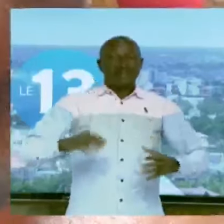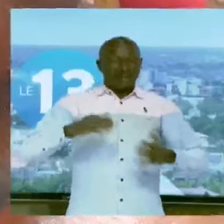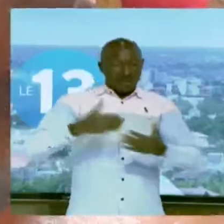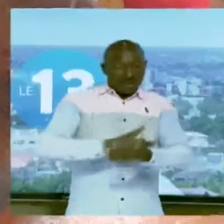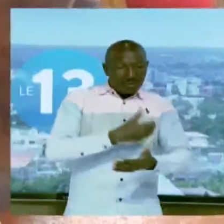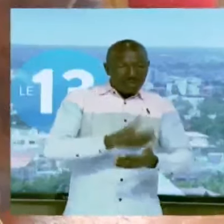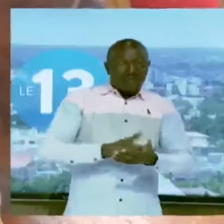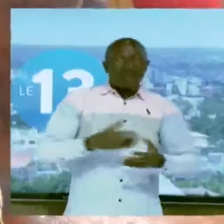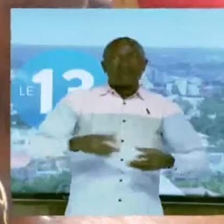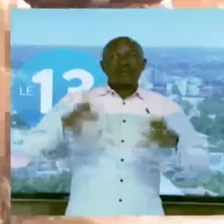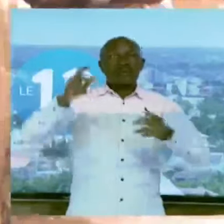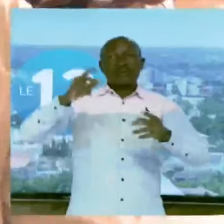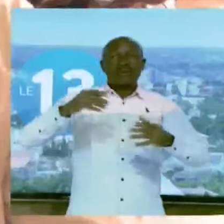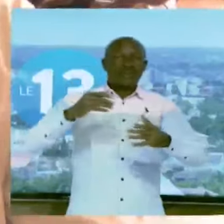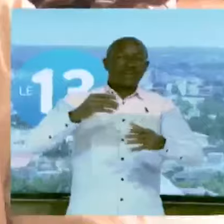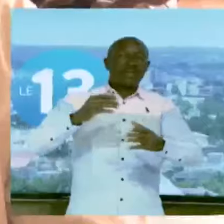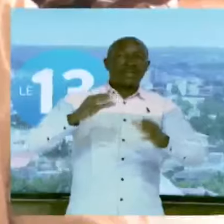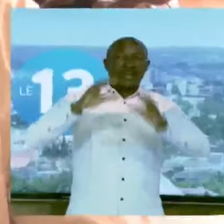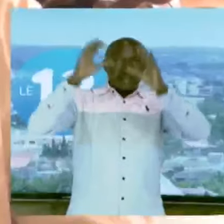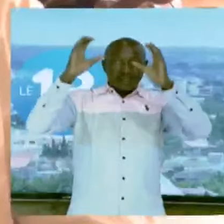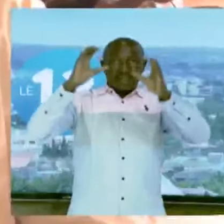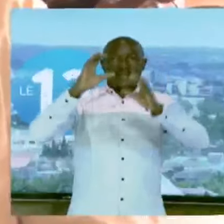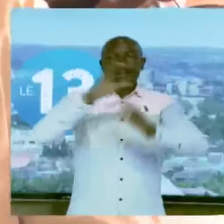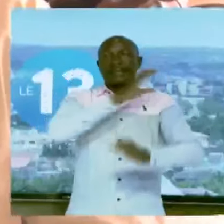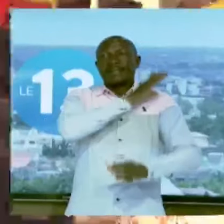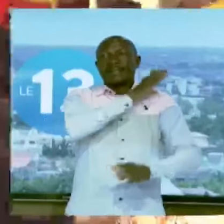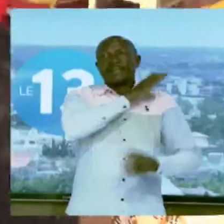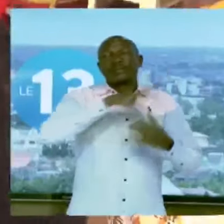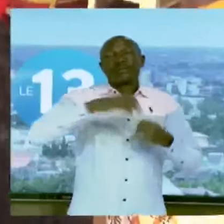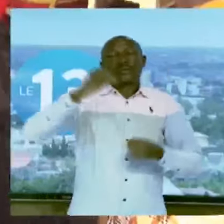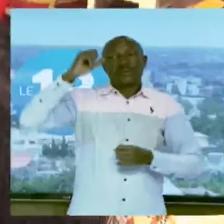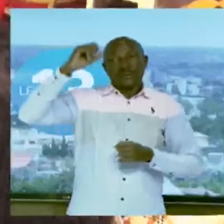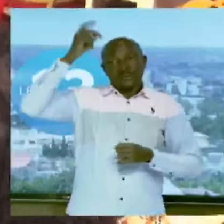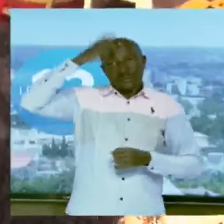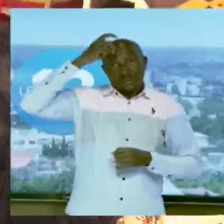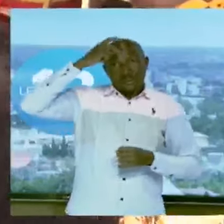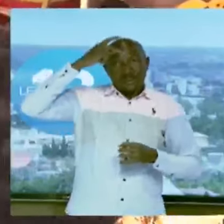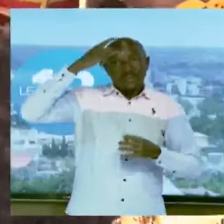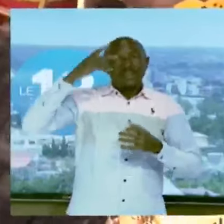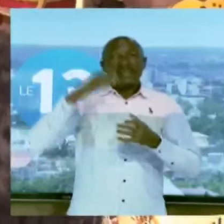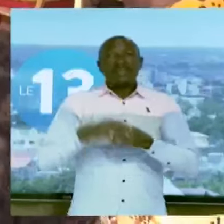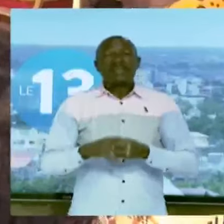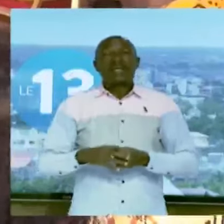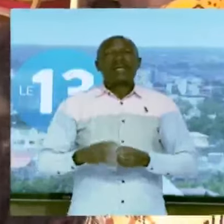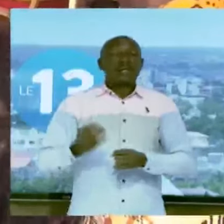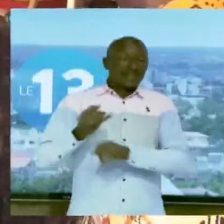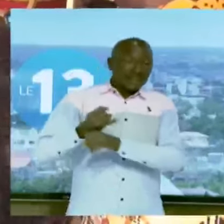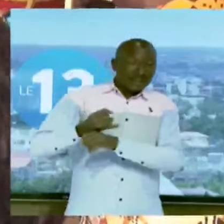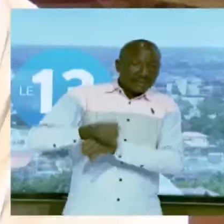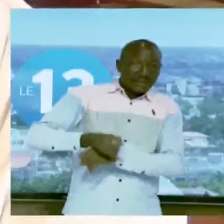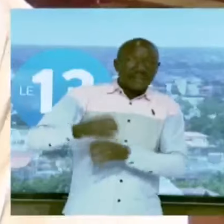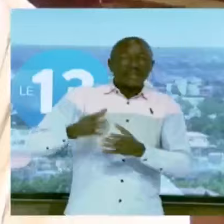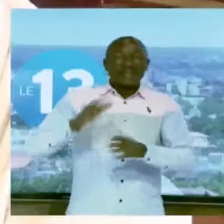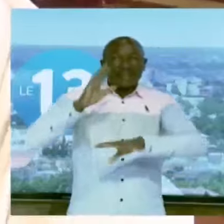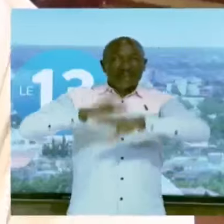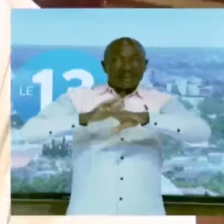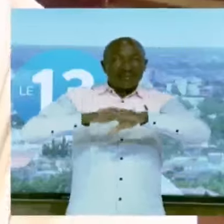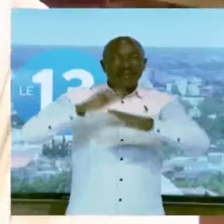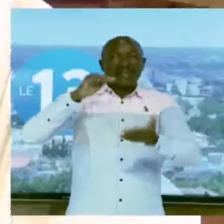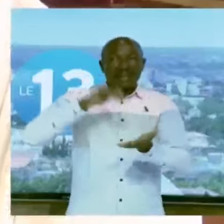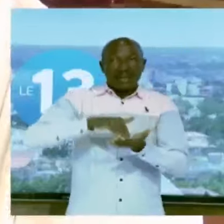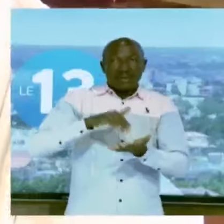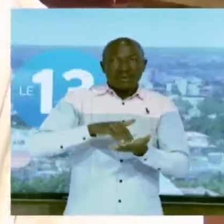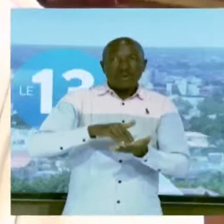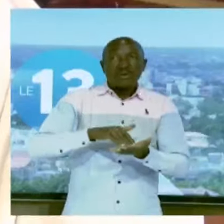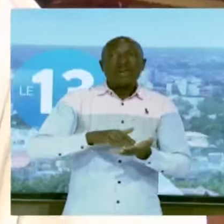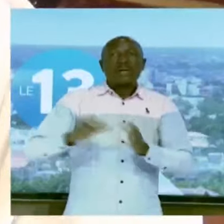de psychologue grâce aux expériences vécues. Il a également insisté et interpellé davantage à